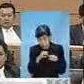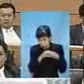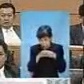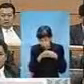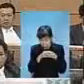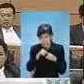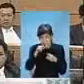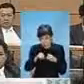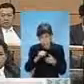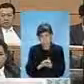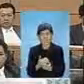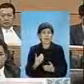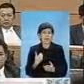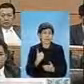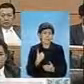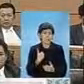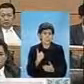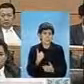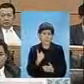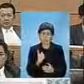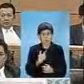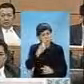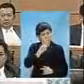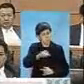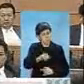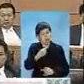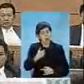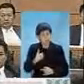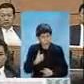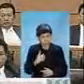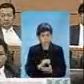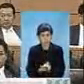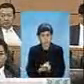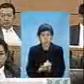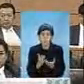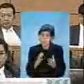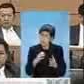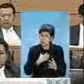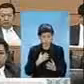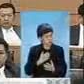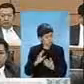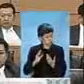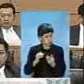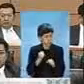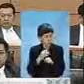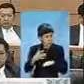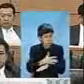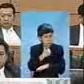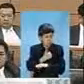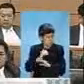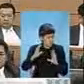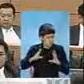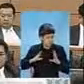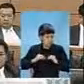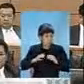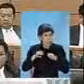ในสภานี้มีจุดยืนอย่างแน่นอนในการเป็นปฏิปักษ์ทางการเมือง